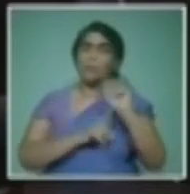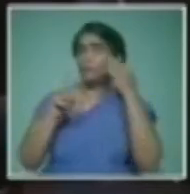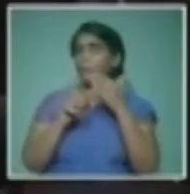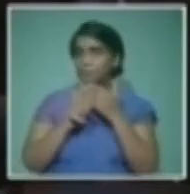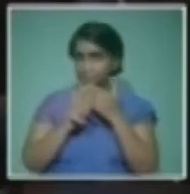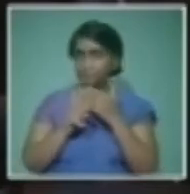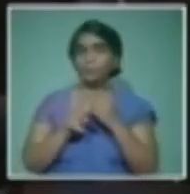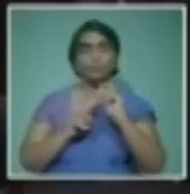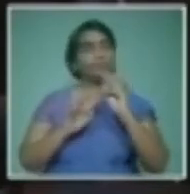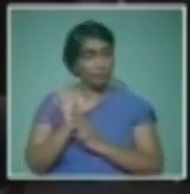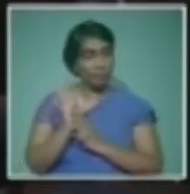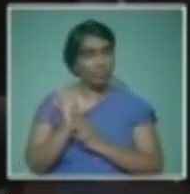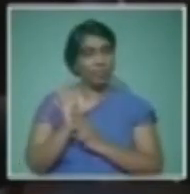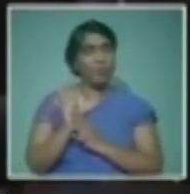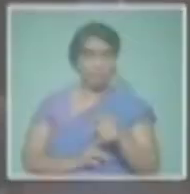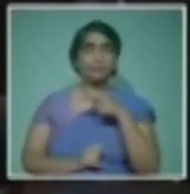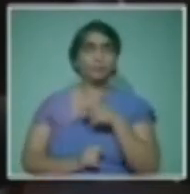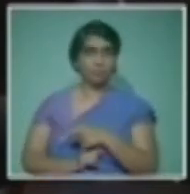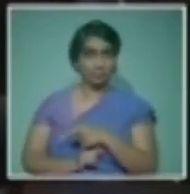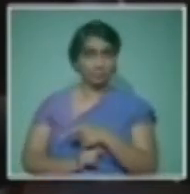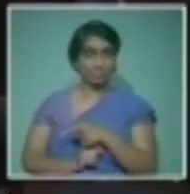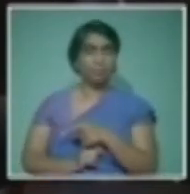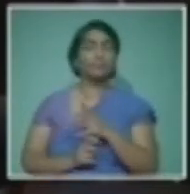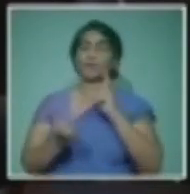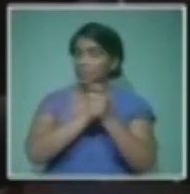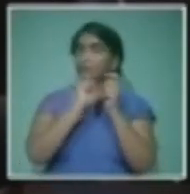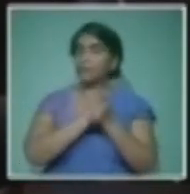ඇවිල්ලා අග්‍රාමාත්‍යතුමා කියනවා මේක මේ